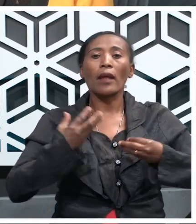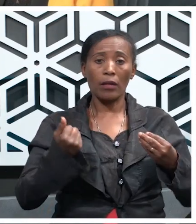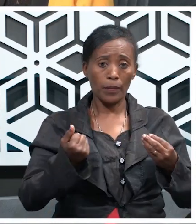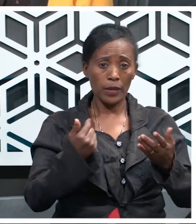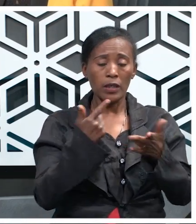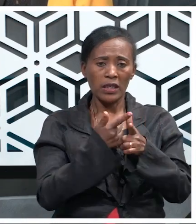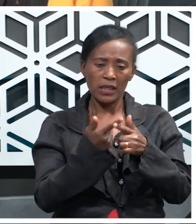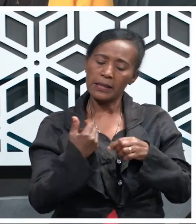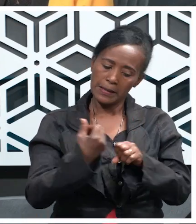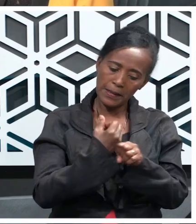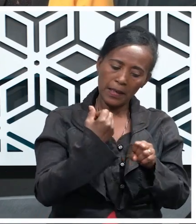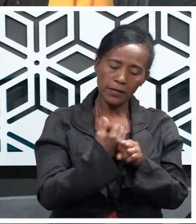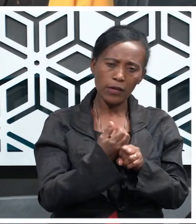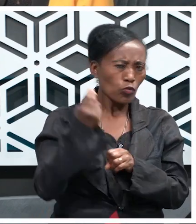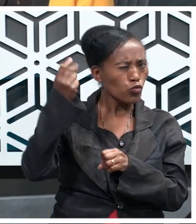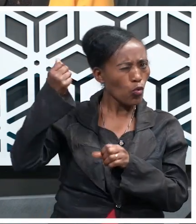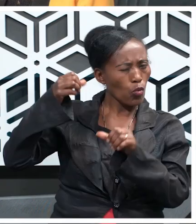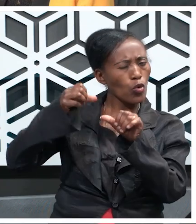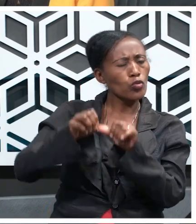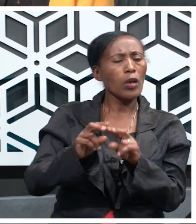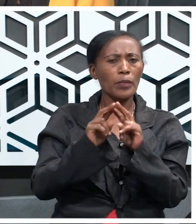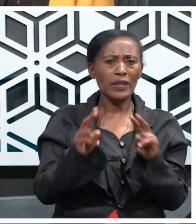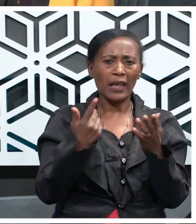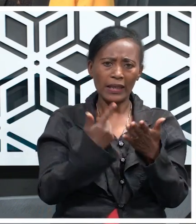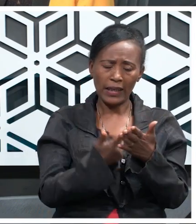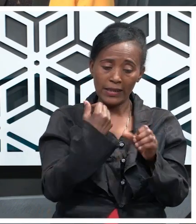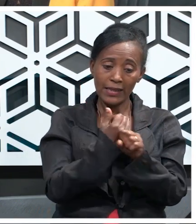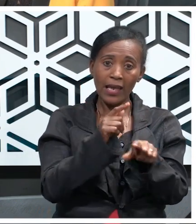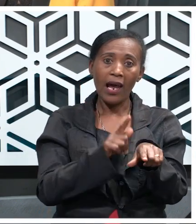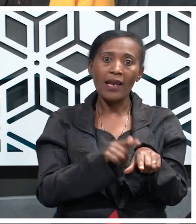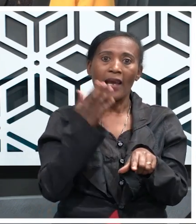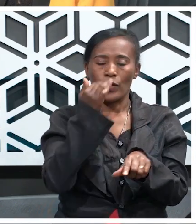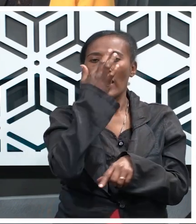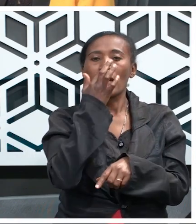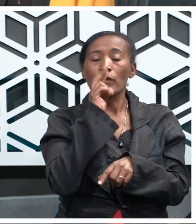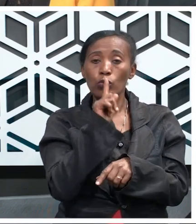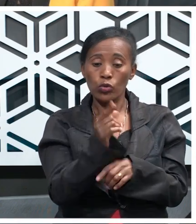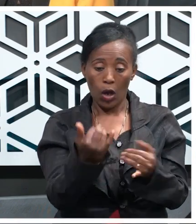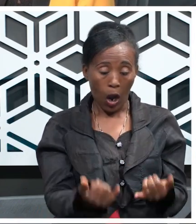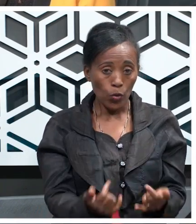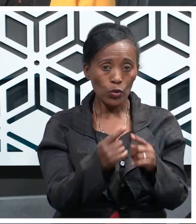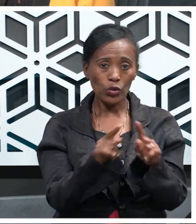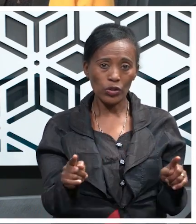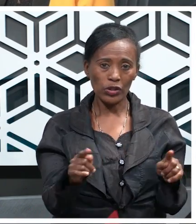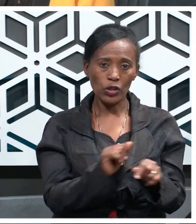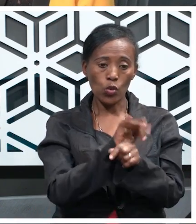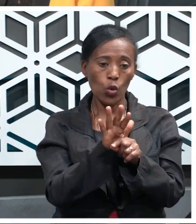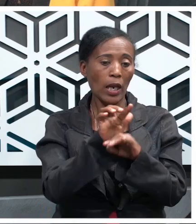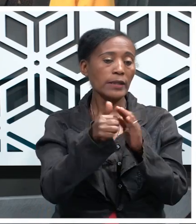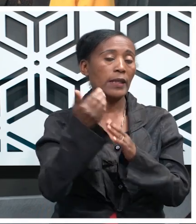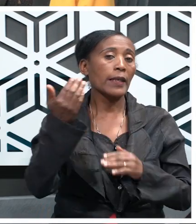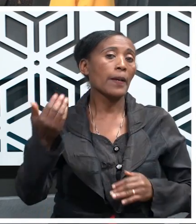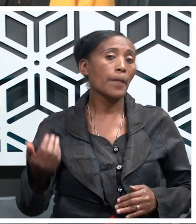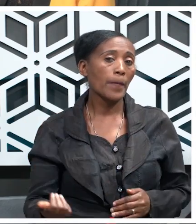ለማፍታታት ሰጠኝ ነበርና ዝም ብዬ ስሰራ ድሮ ነው ቆይቷል በጣም እና የዛን ሰዓት ላይ ለመልኩት እንትን ነው። አሁን ግን